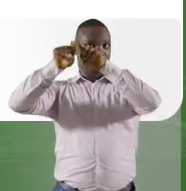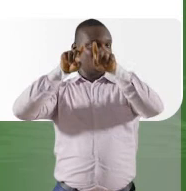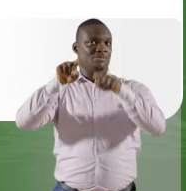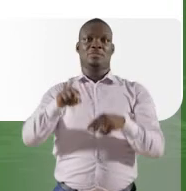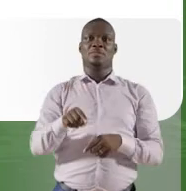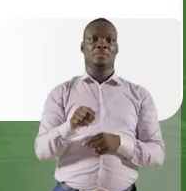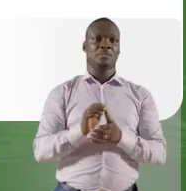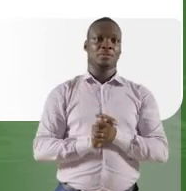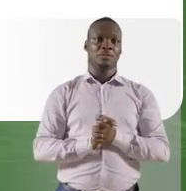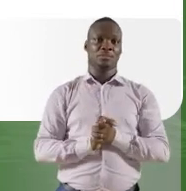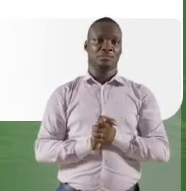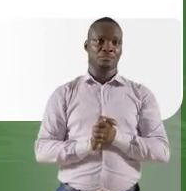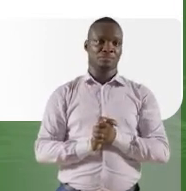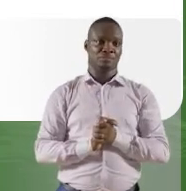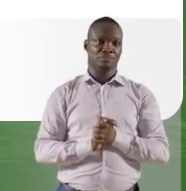Et donc,